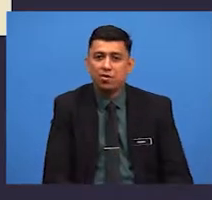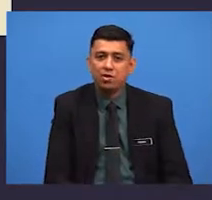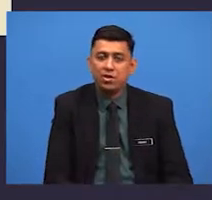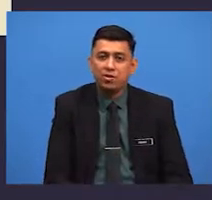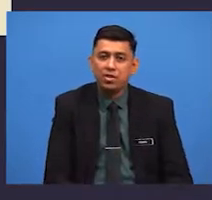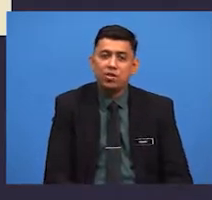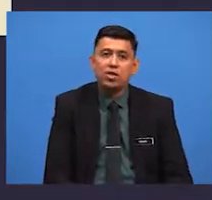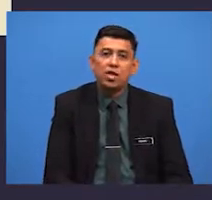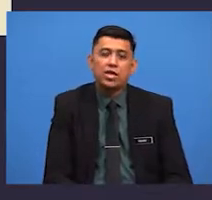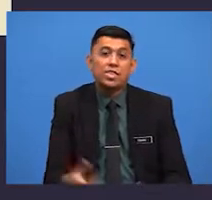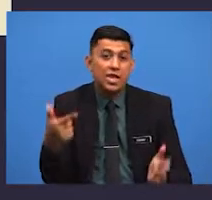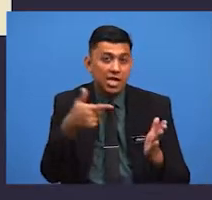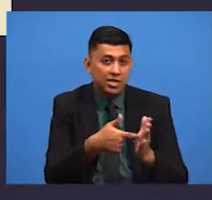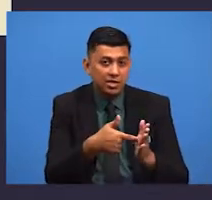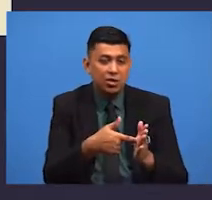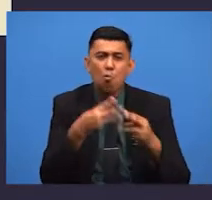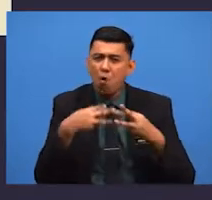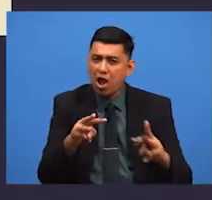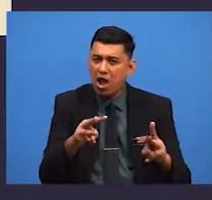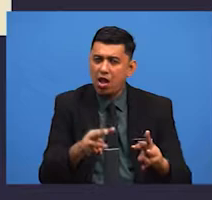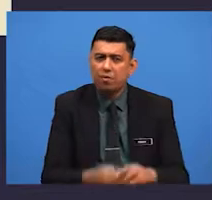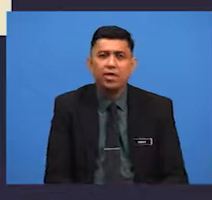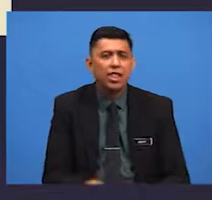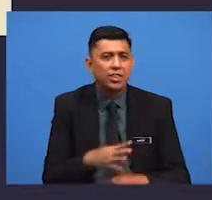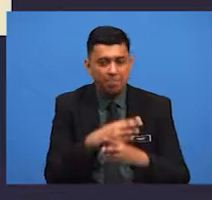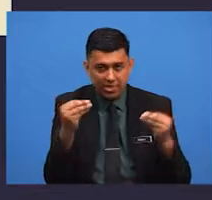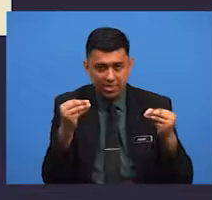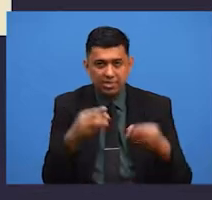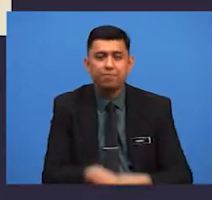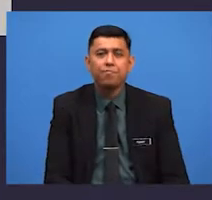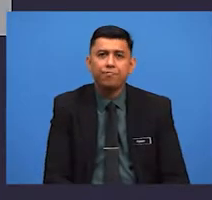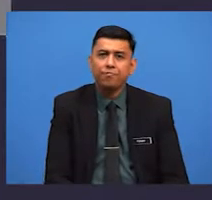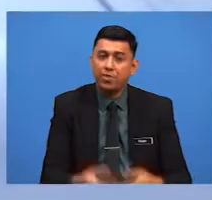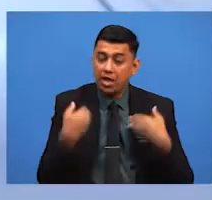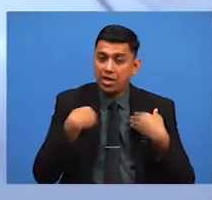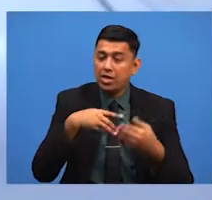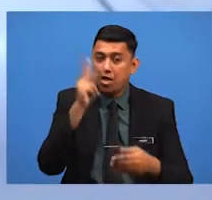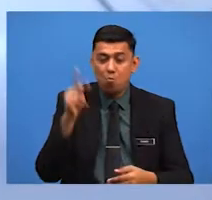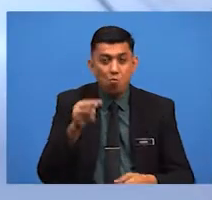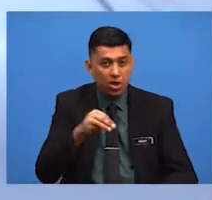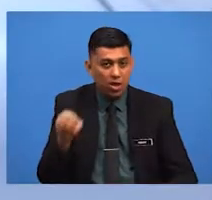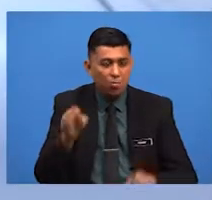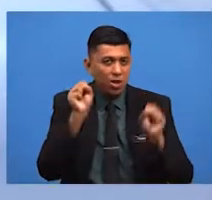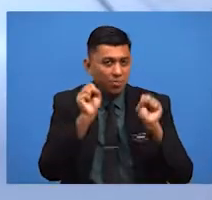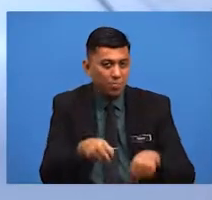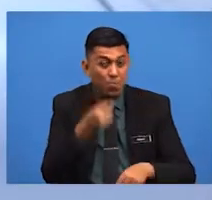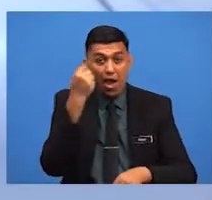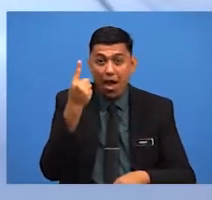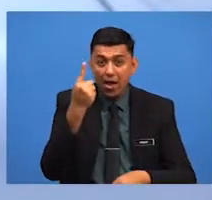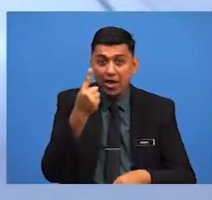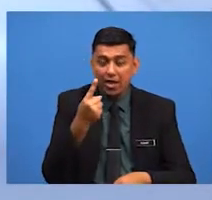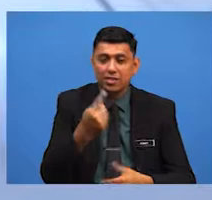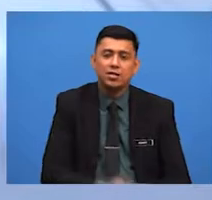Seterusnya, struktur kawalan ulangan selagi while ini tamat. Adakah murid-murid